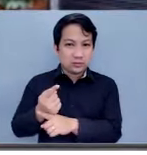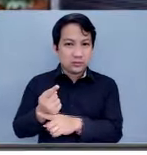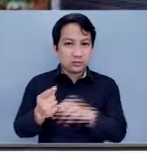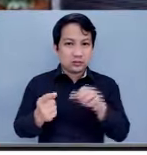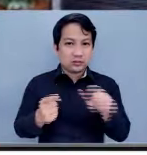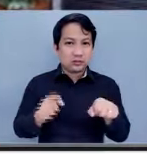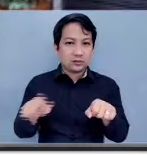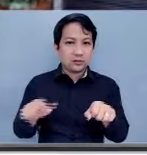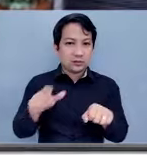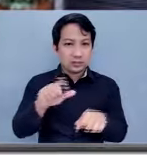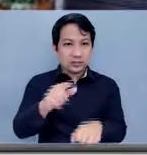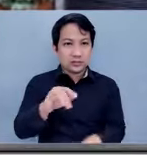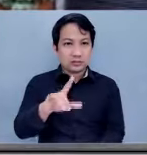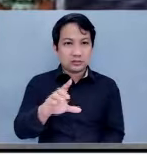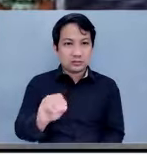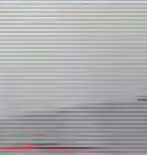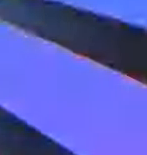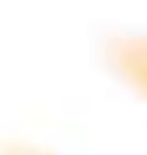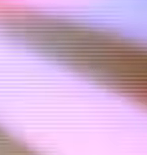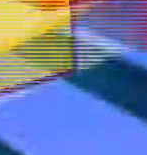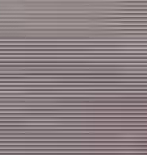Angelo.